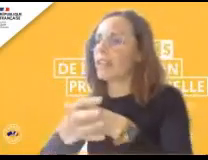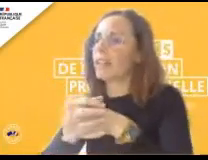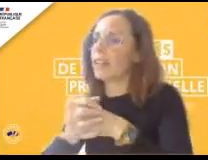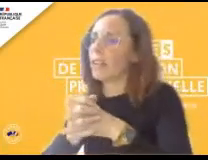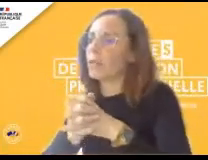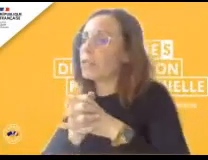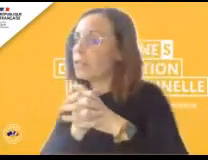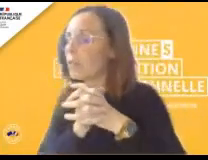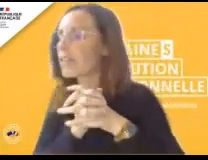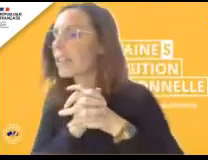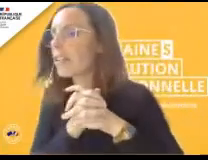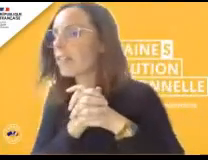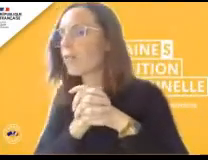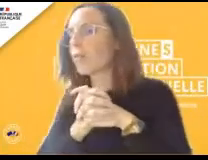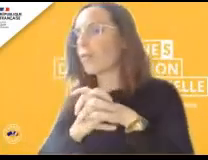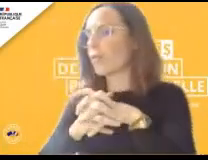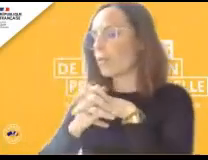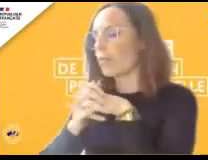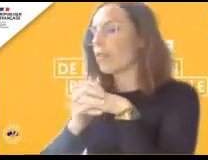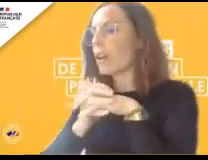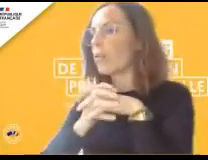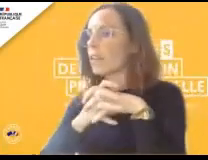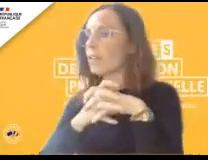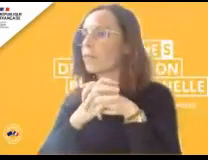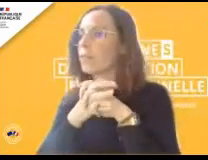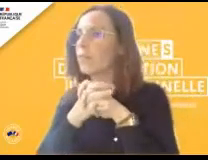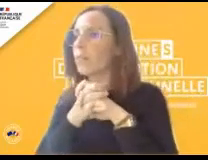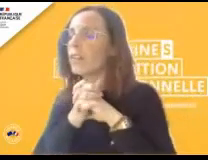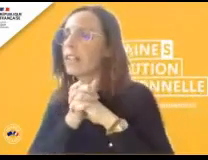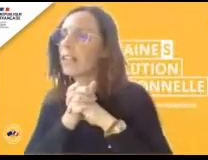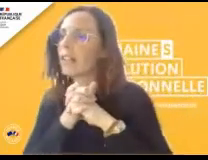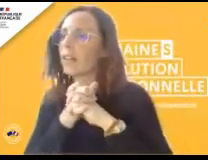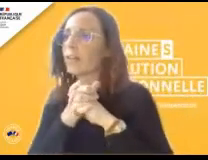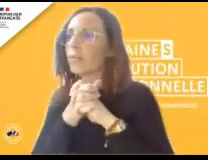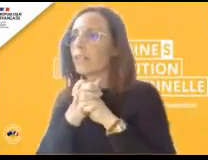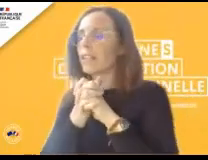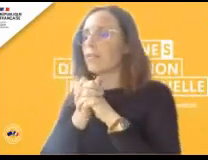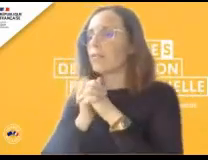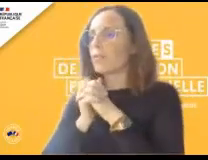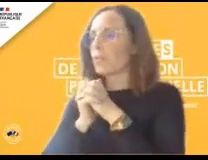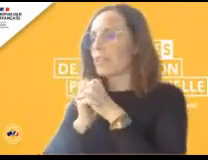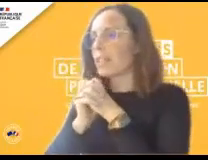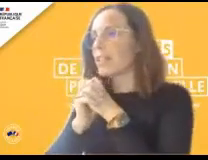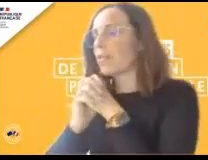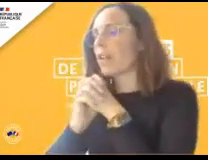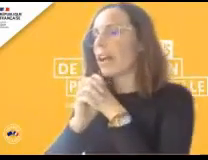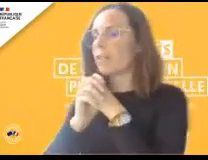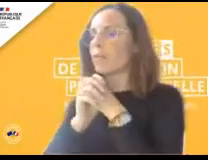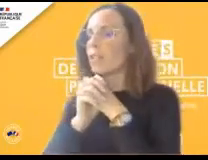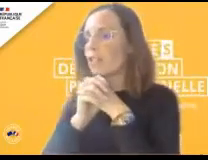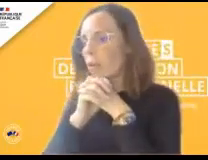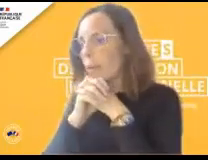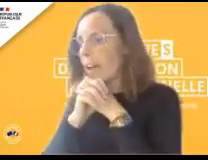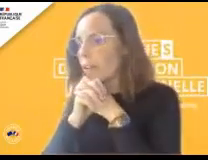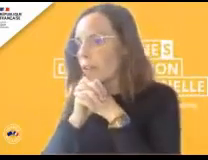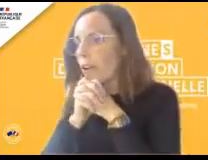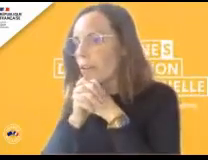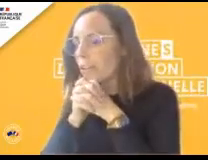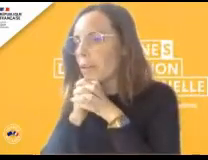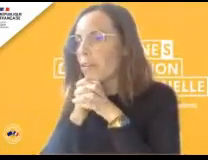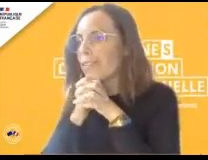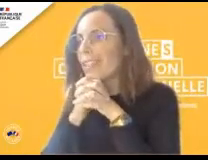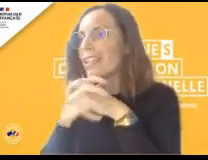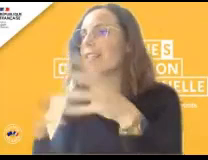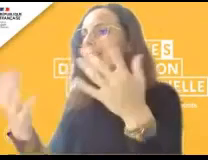conseil. Donc, qui sont inscrits dans la loi, hein, tout simplement. Donc, il y a les deux niveaux de conseil qui sont là. Et ensuite, chaque